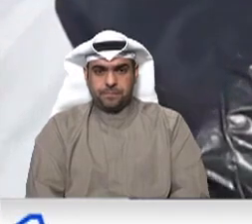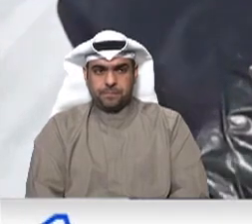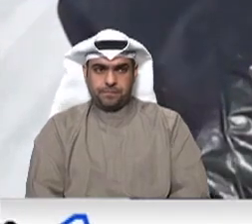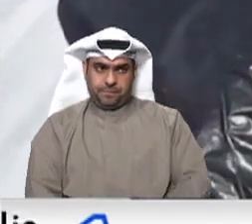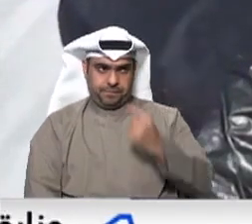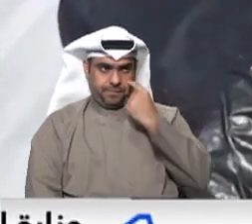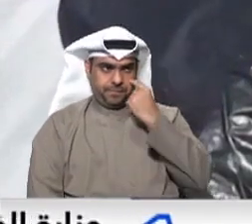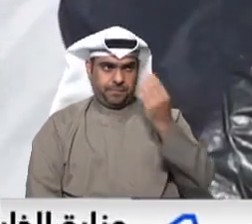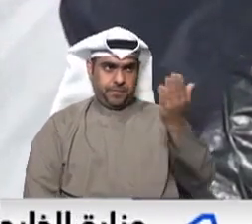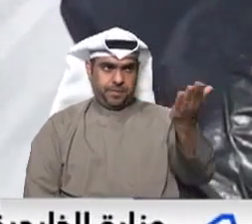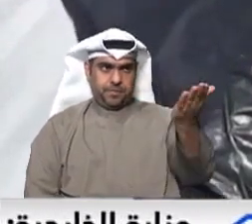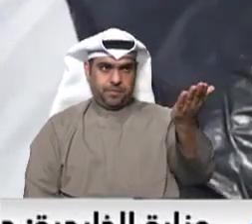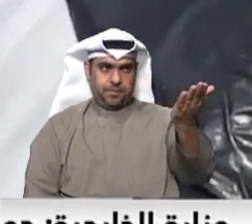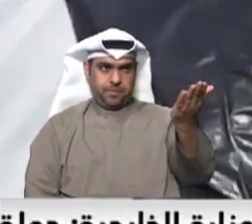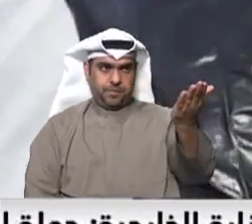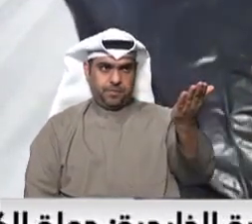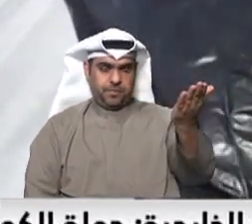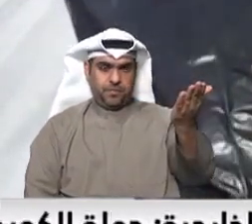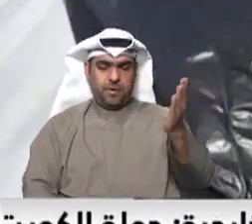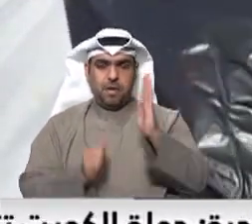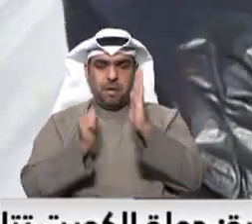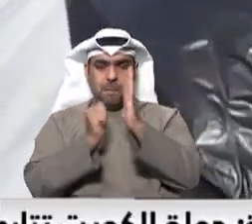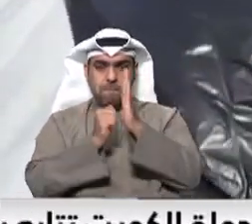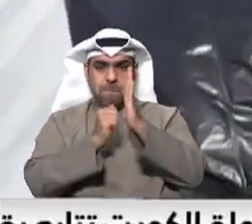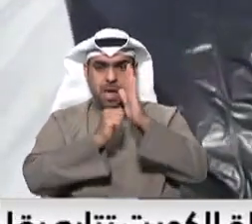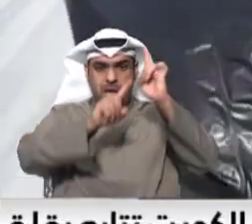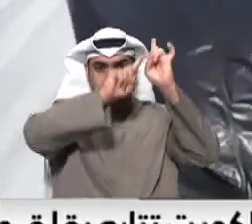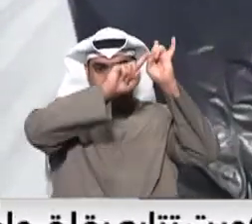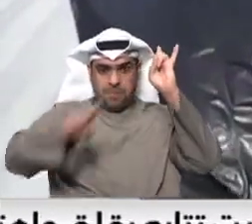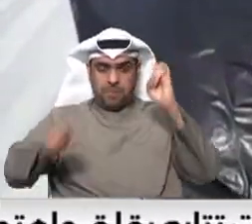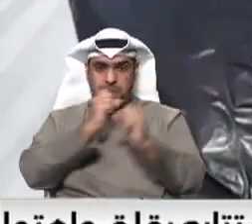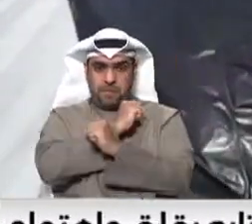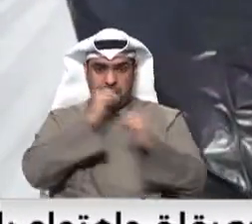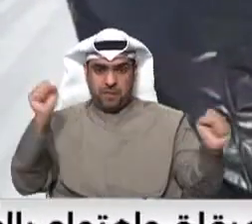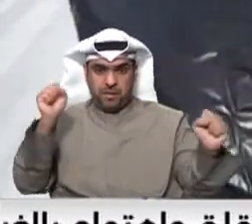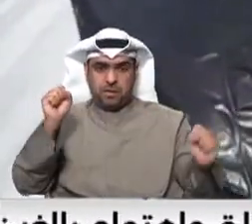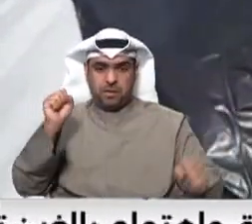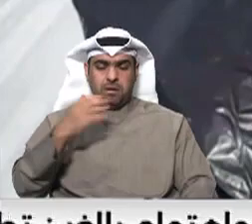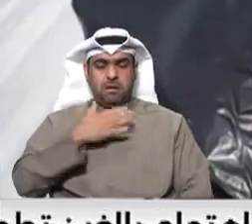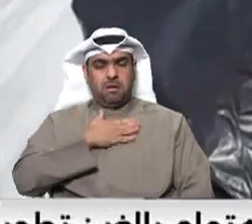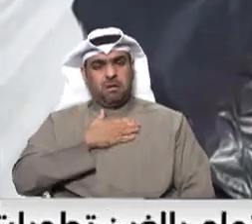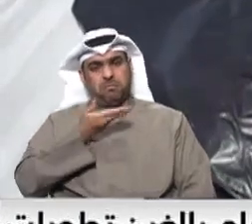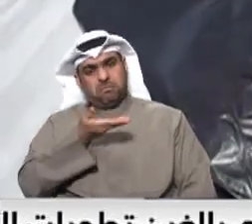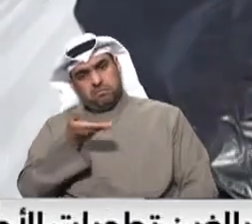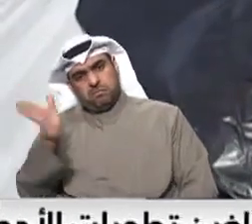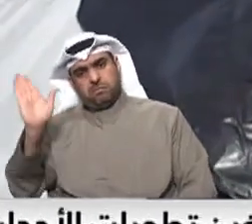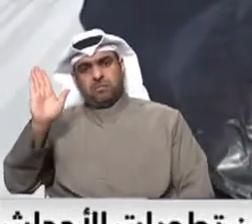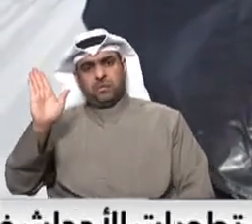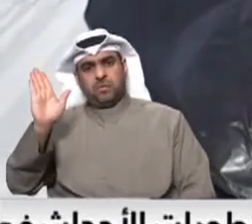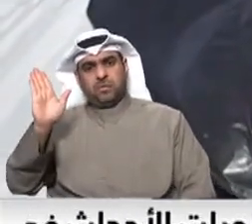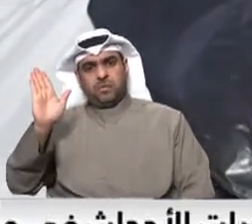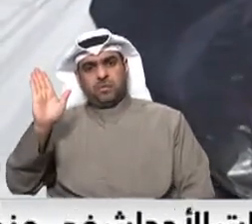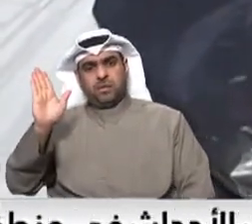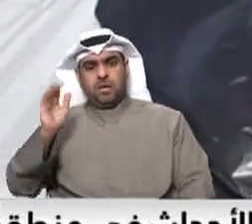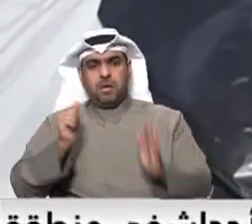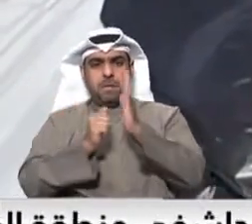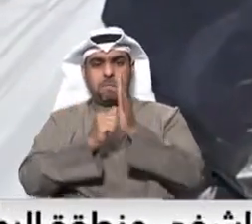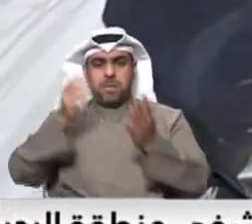نزلت علينا الدار وقعت علينا الدار وقصفوها اليهود، وكمان نزلت